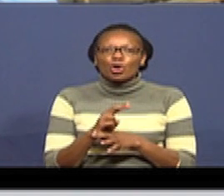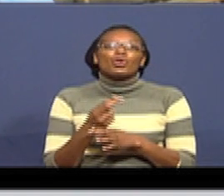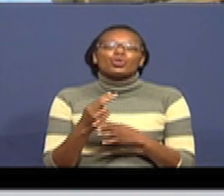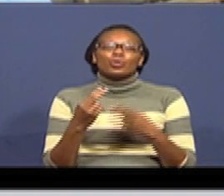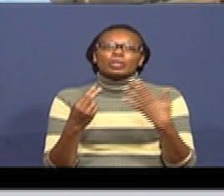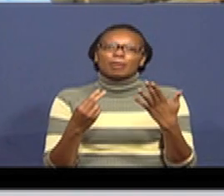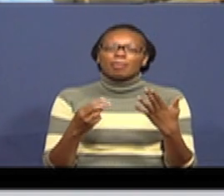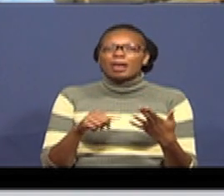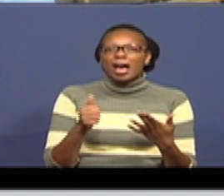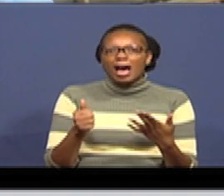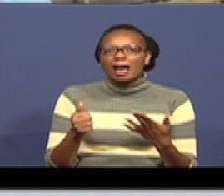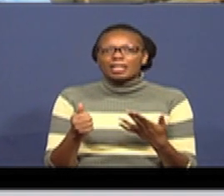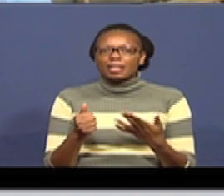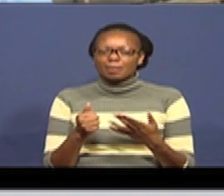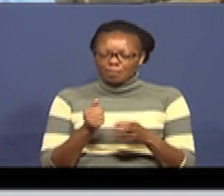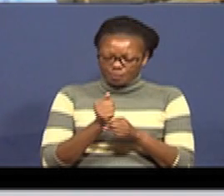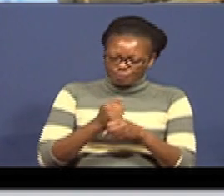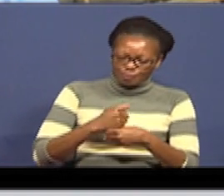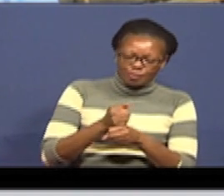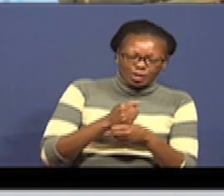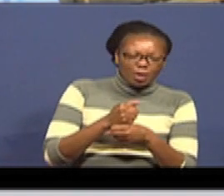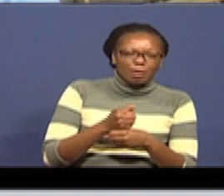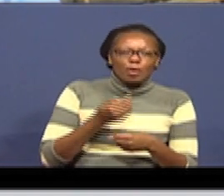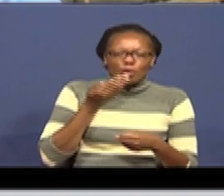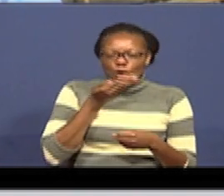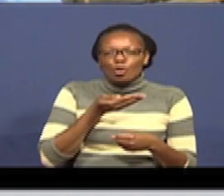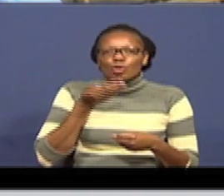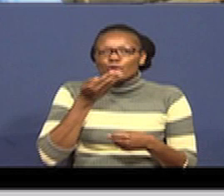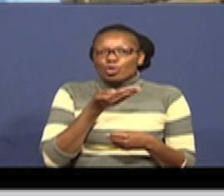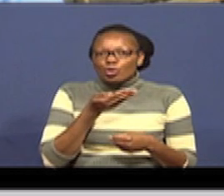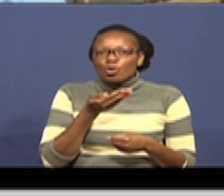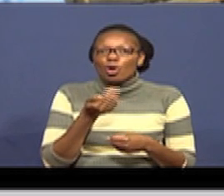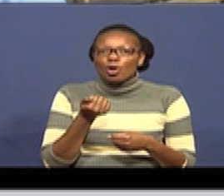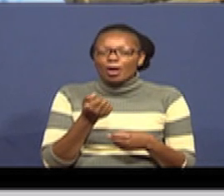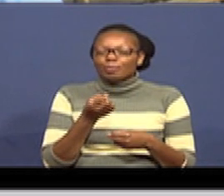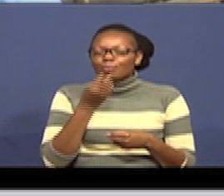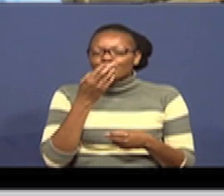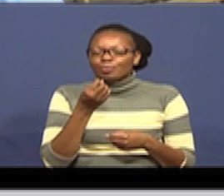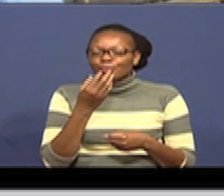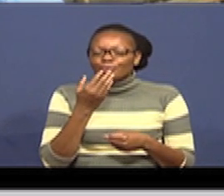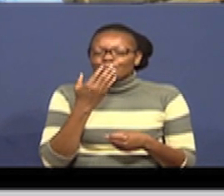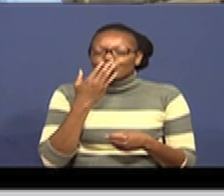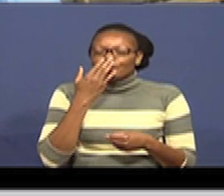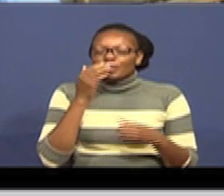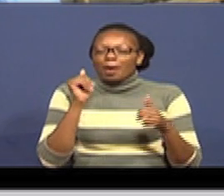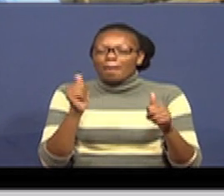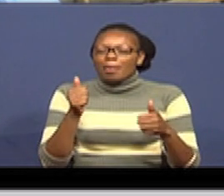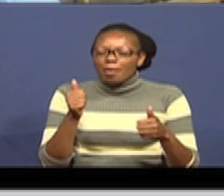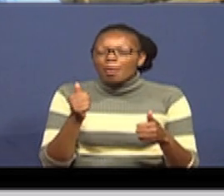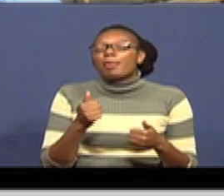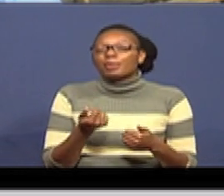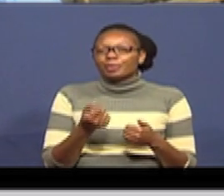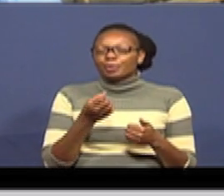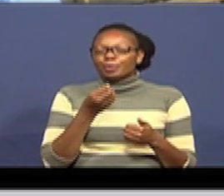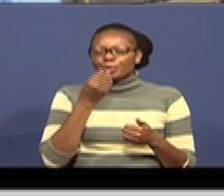cha kupikia chai. Na pia kuna wale ambao wanatengeneza mafuta kutokana na maua yake.